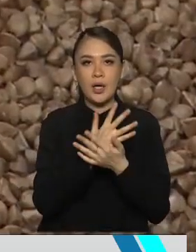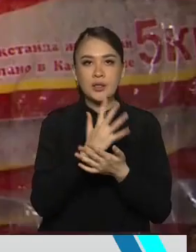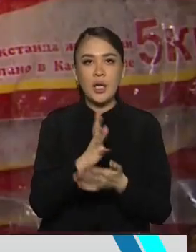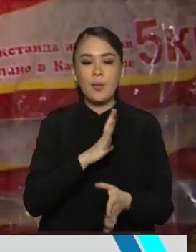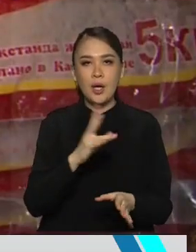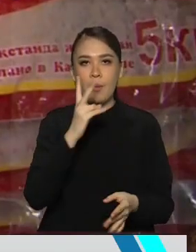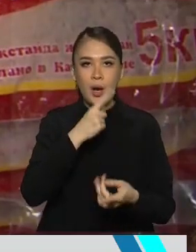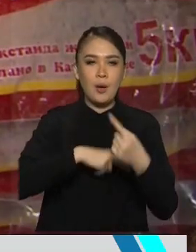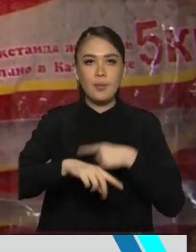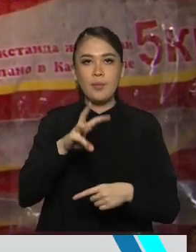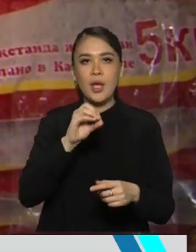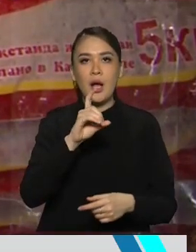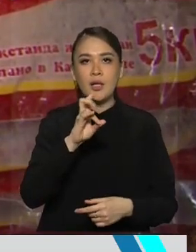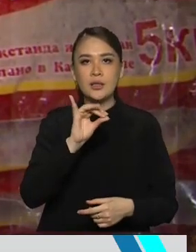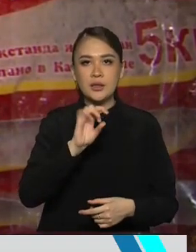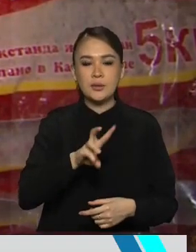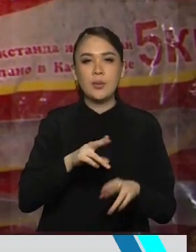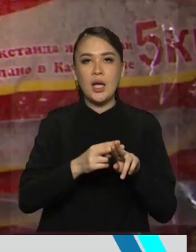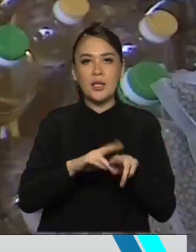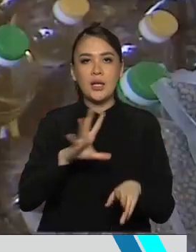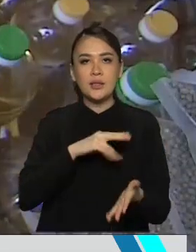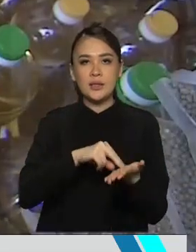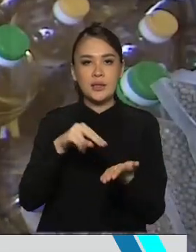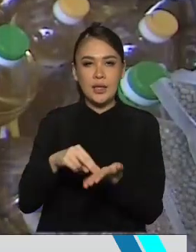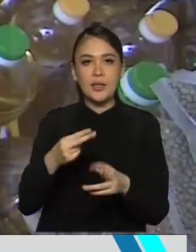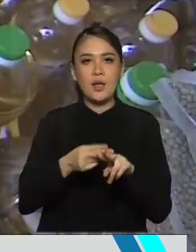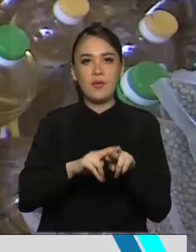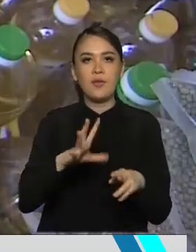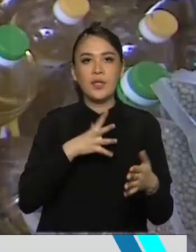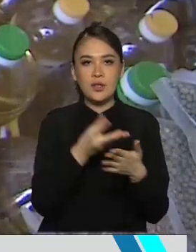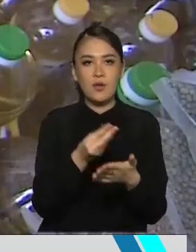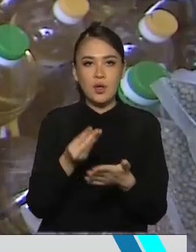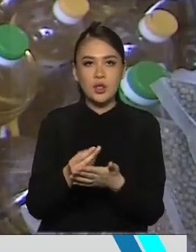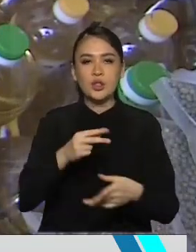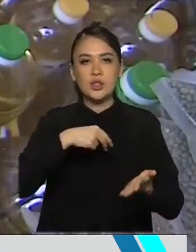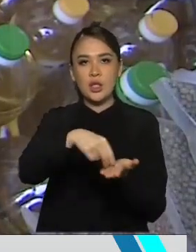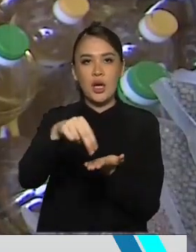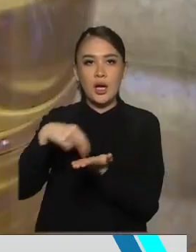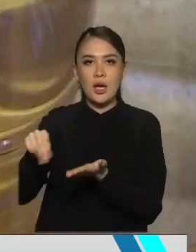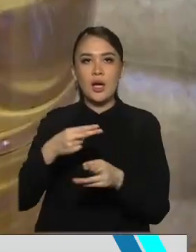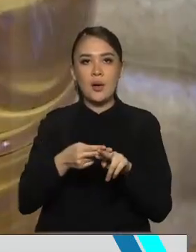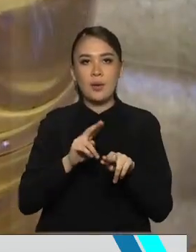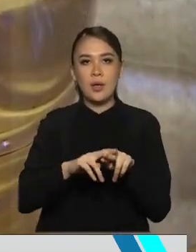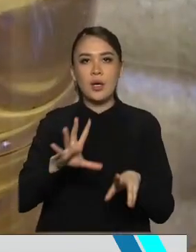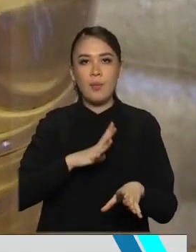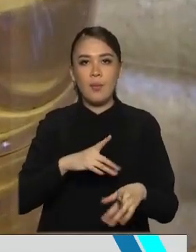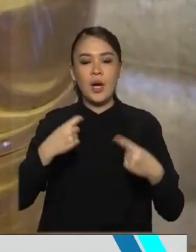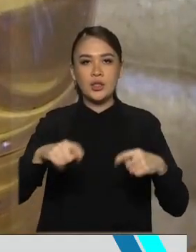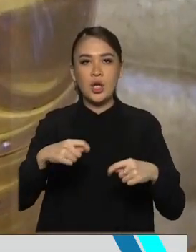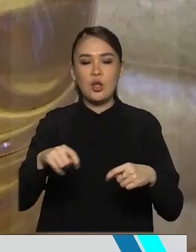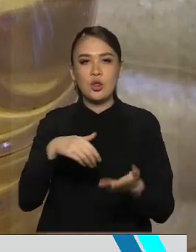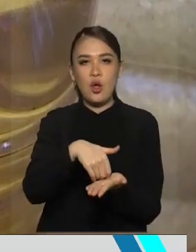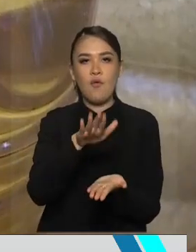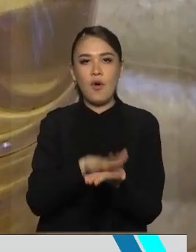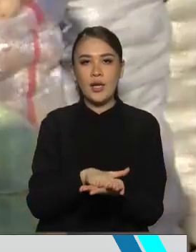намерено пересмотреть механизмы стабилизации цен, увеличив финансирование форвардного закупа продовольственных товаров.